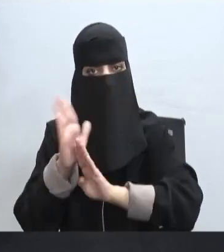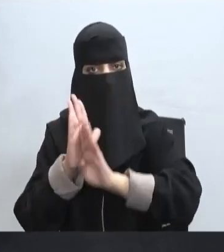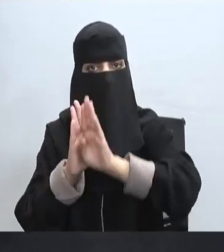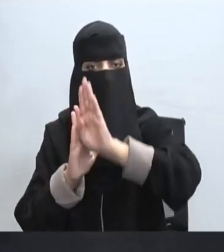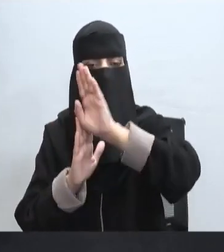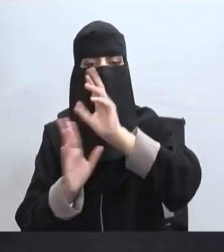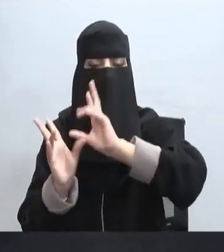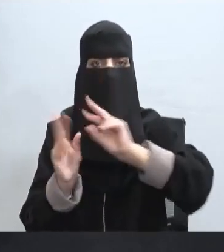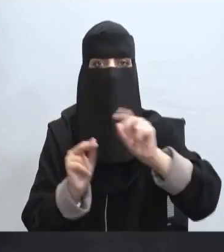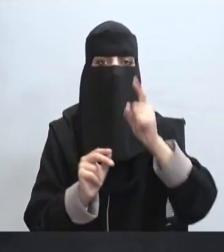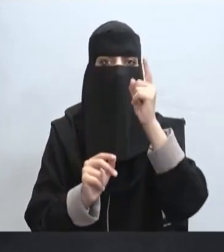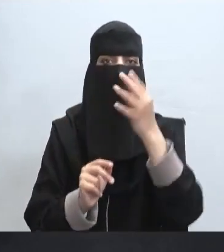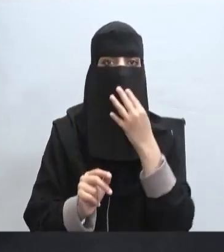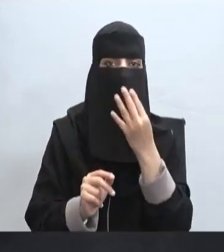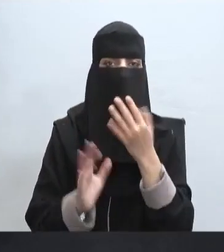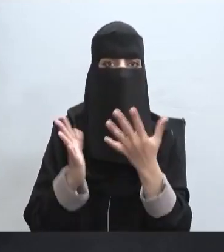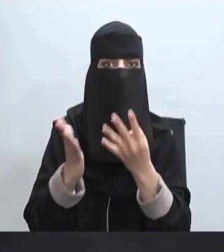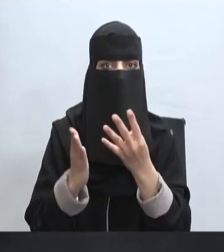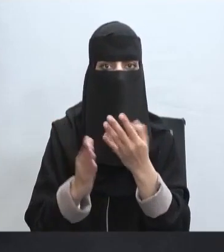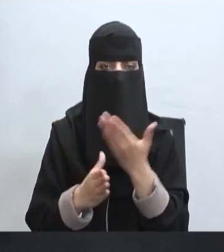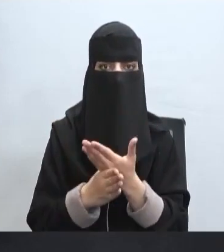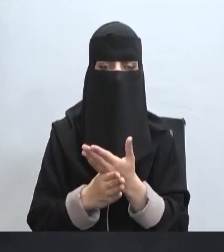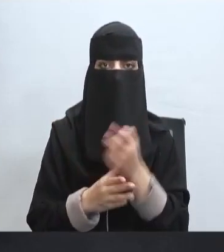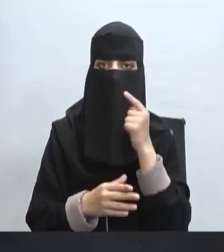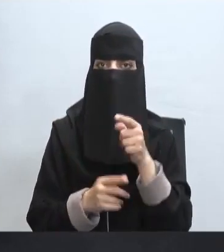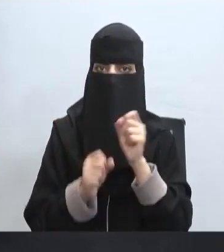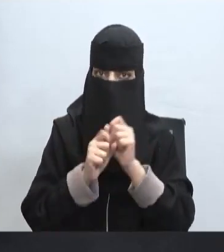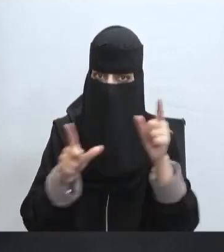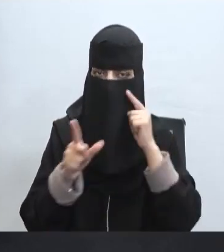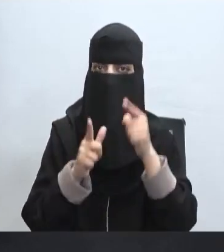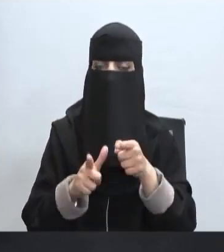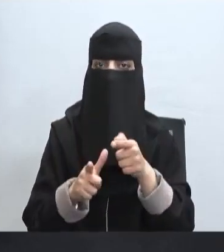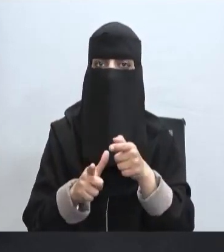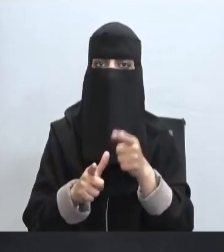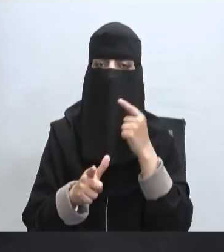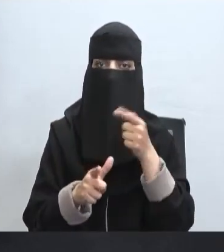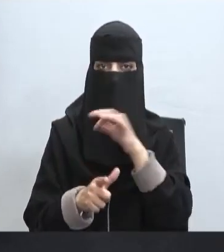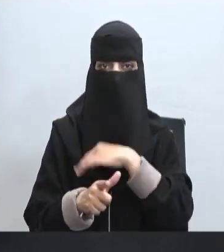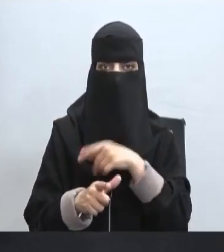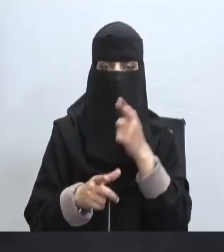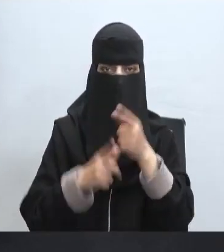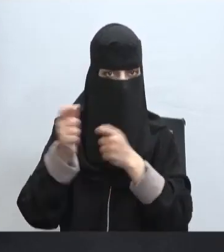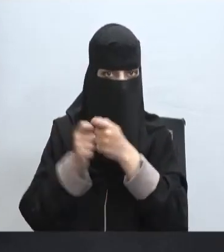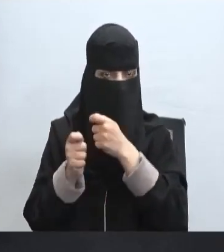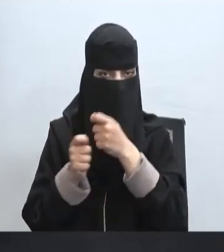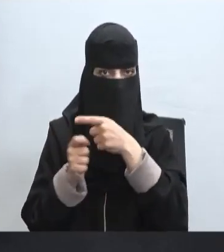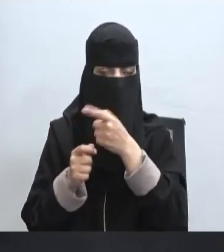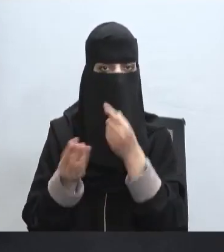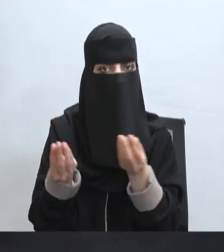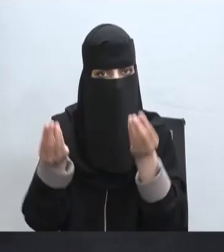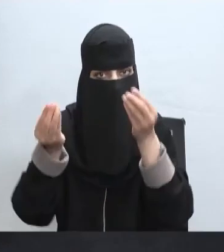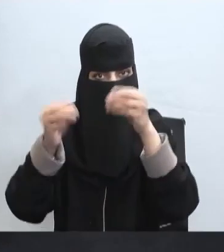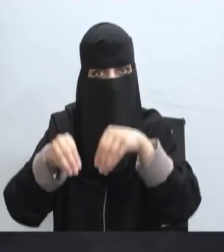هذا المثال 14 ريال ولا شك ان هذا يعود الى استثمارك فزاد